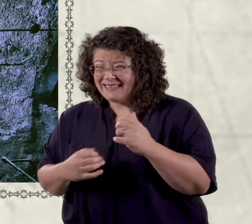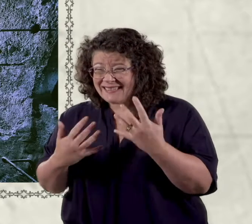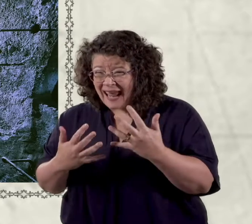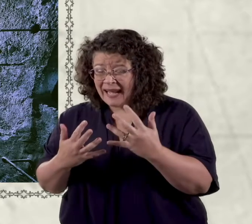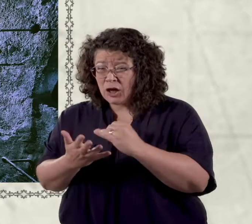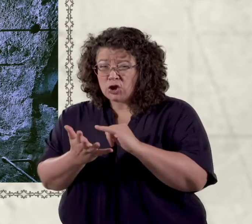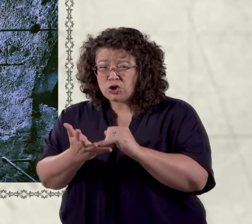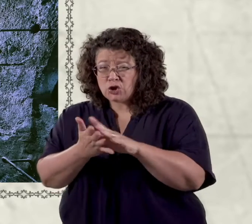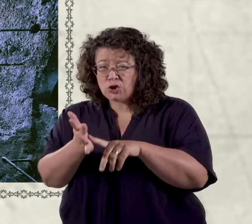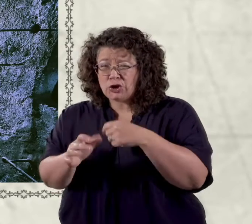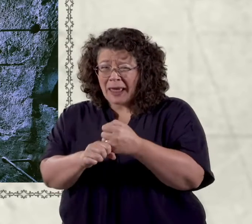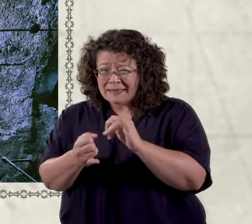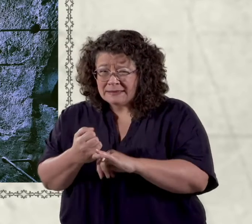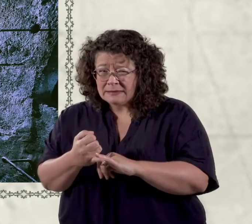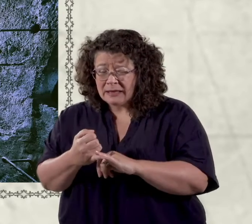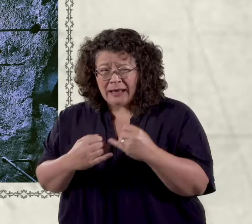Deg swllt.